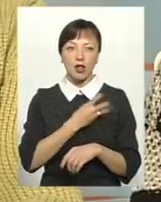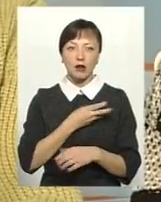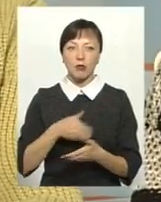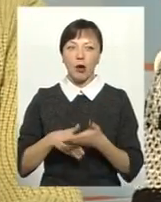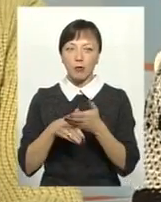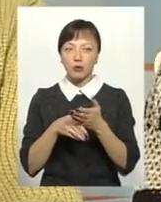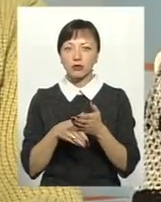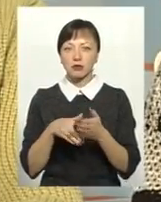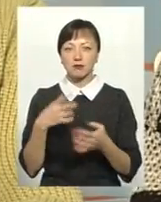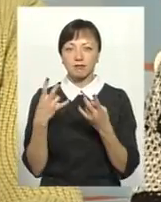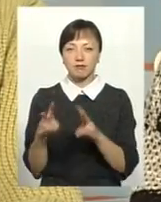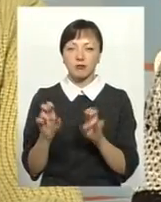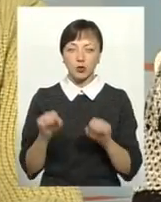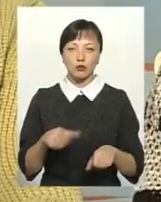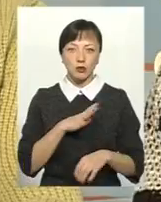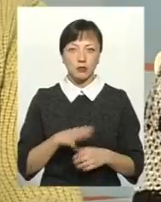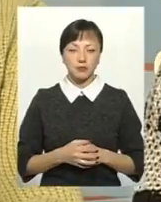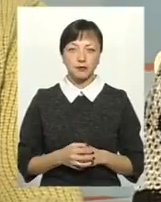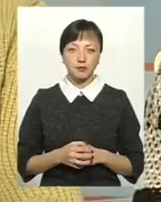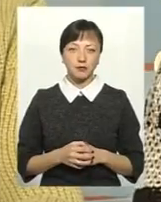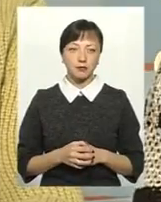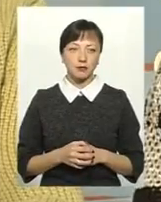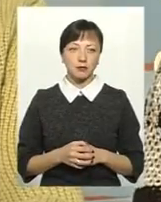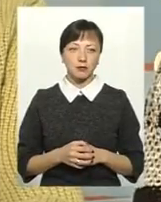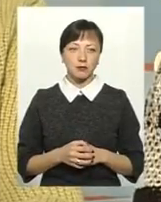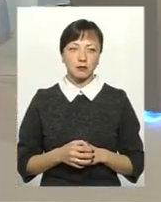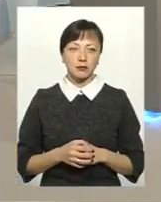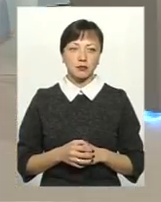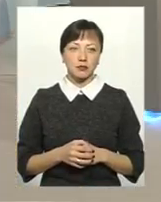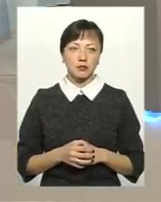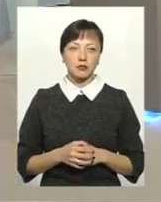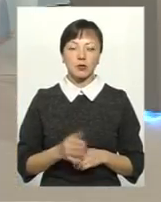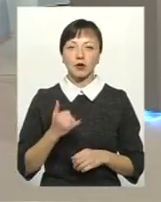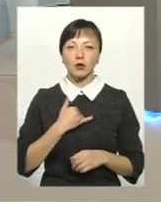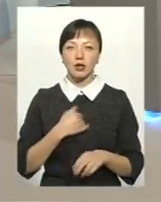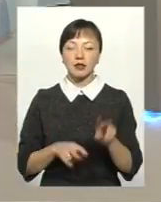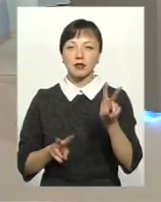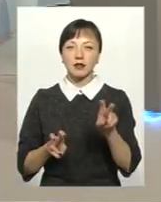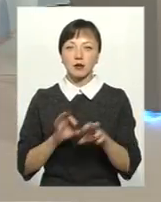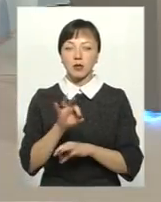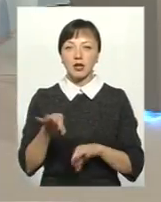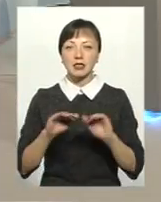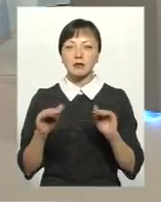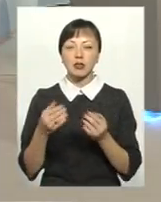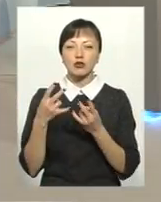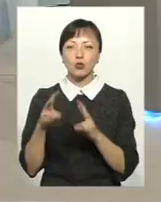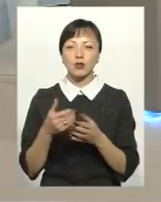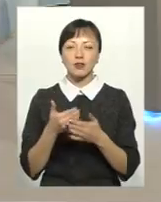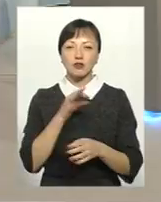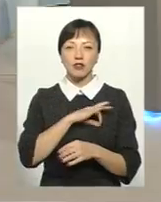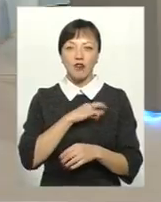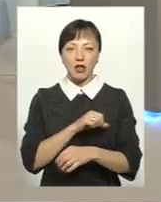помочь иногда может навредить человеку. У нас називається наш проект «Зменшення шкоди від